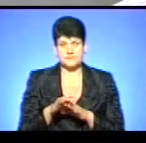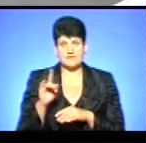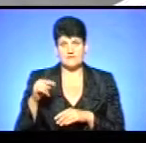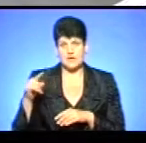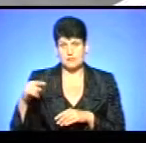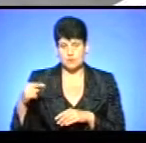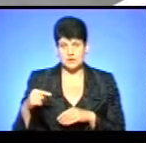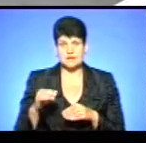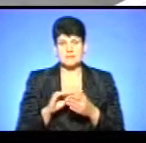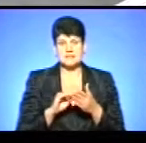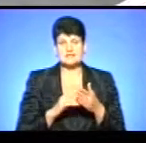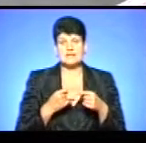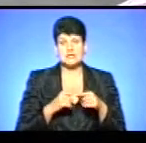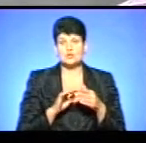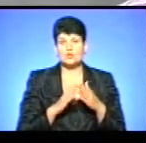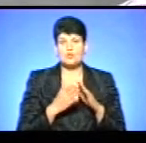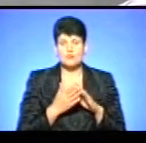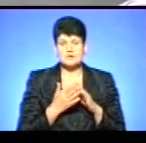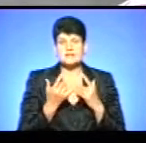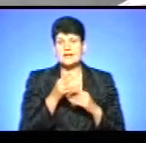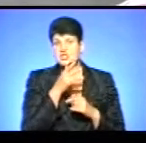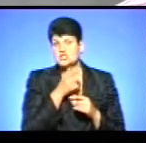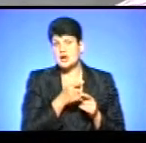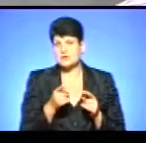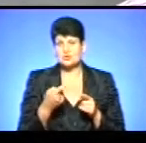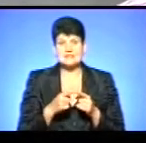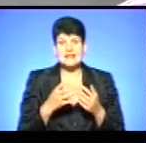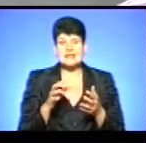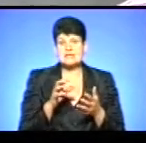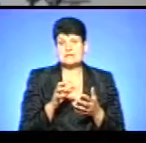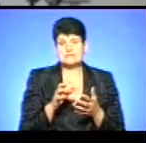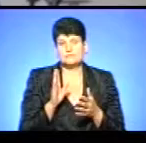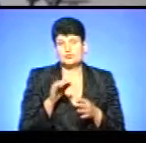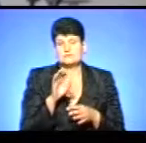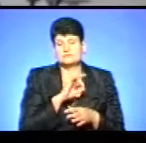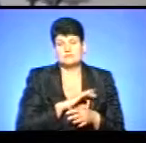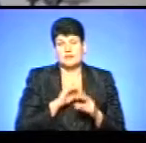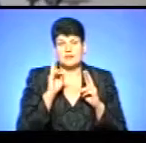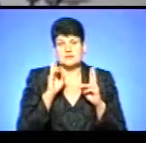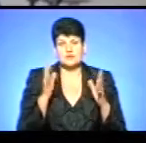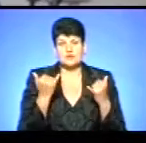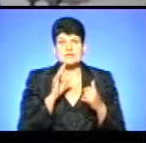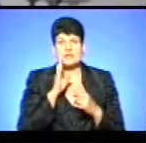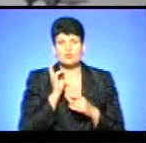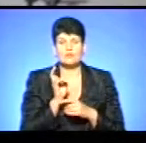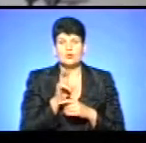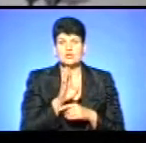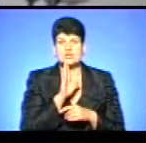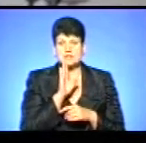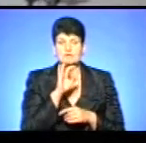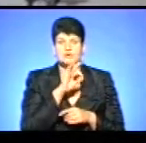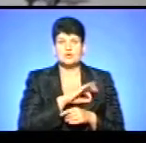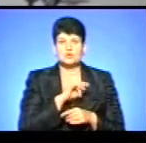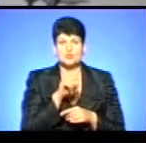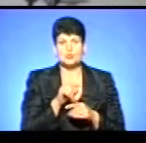вимоги, поставлені в технічних умовах, скільки часу це займає, я, на жаль, не можу сказати. Сьогодні зранку приходила жінка, споживач того